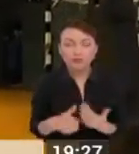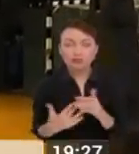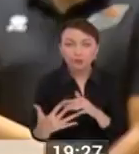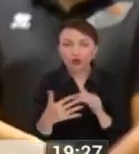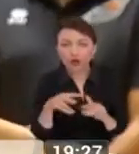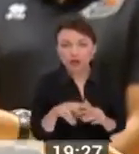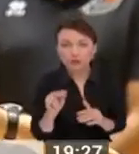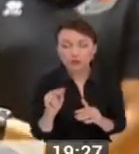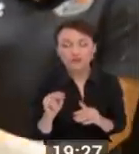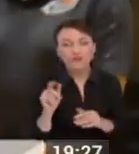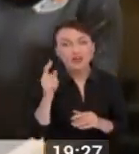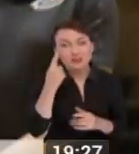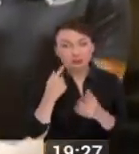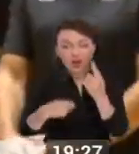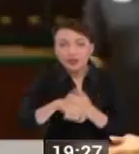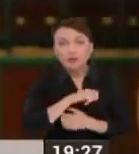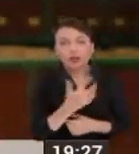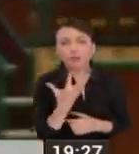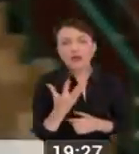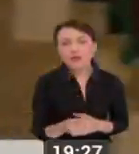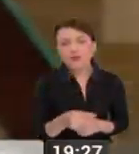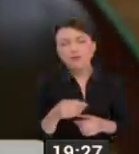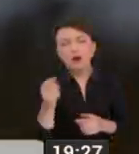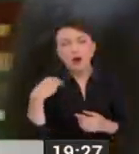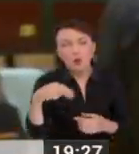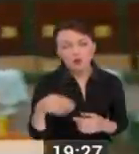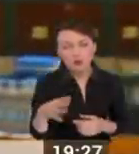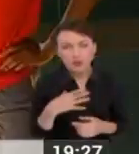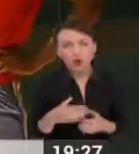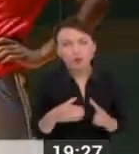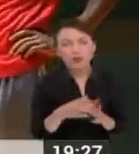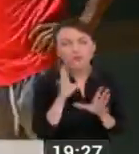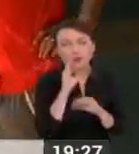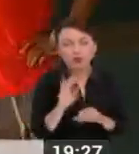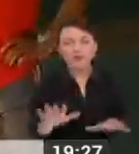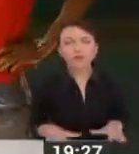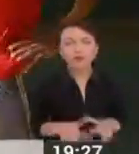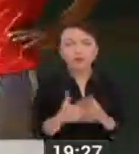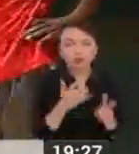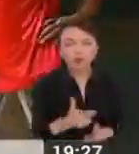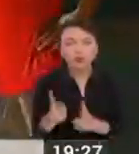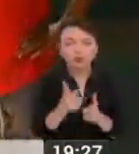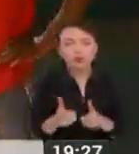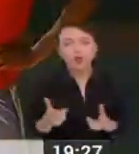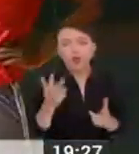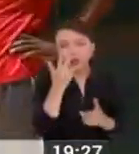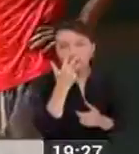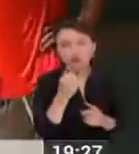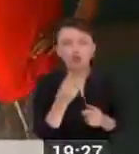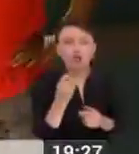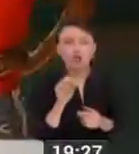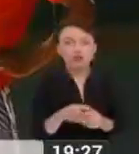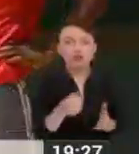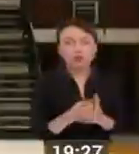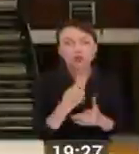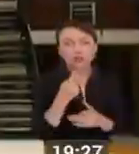чемпіонів в Іспанії кияни мали п'ятиденну паузу. За цей час команда встигла відновитися і готується у звичному режимі до